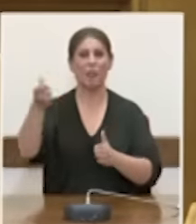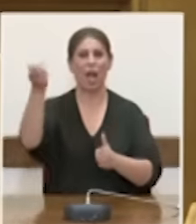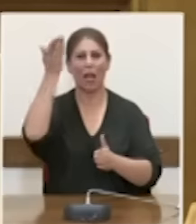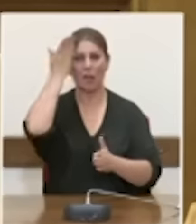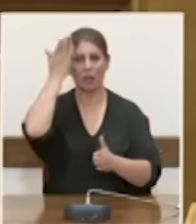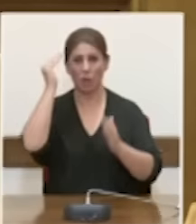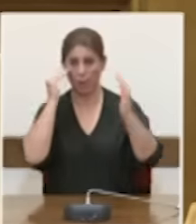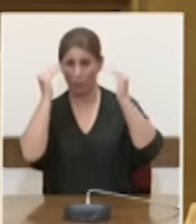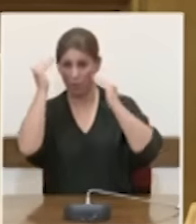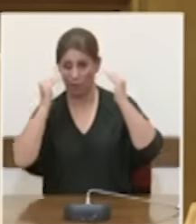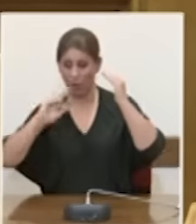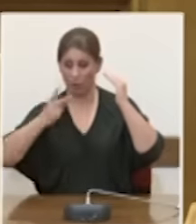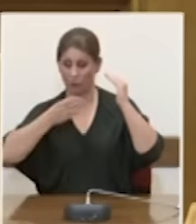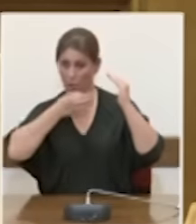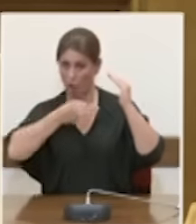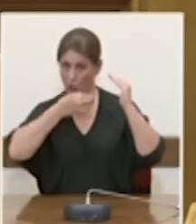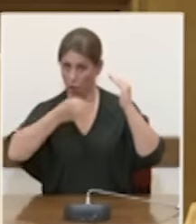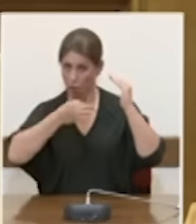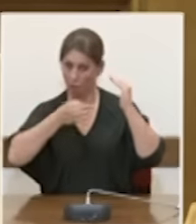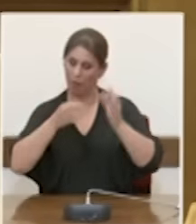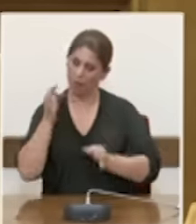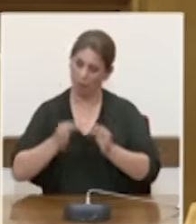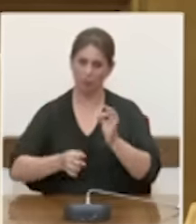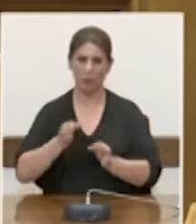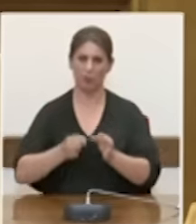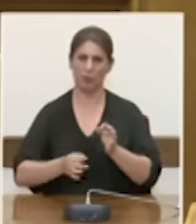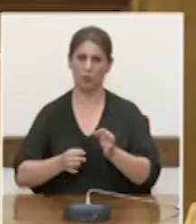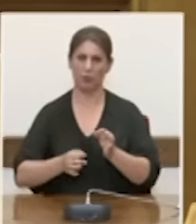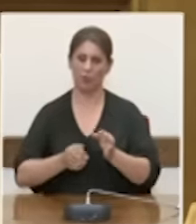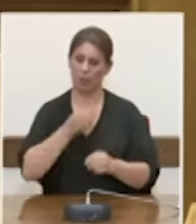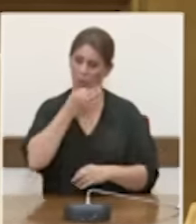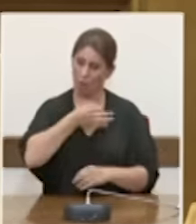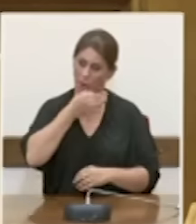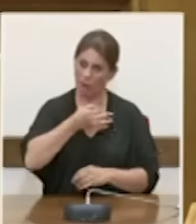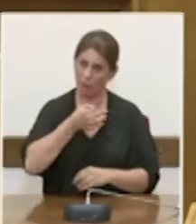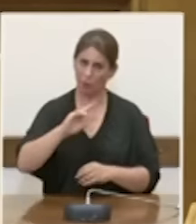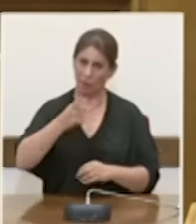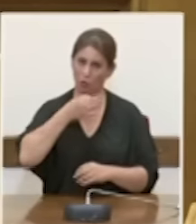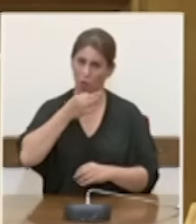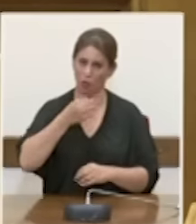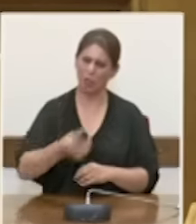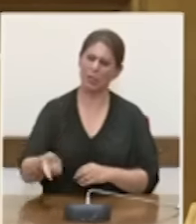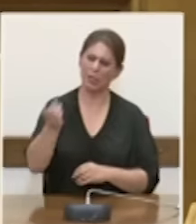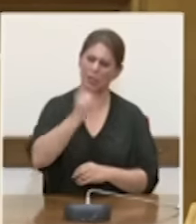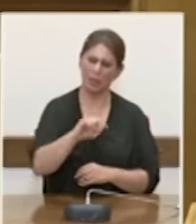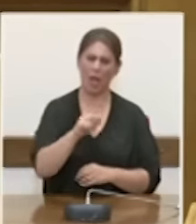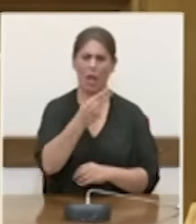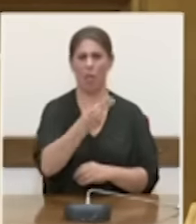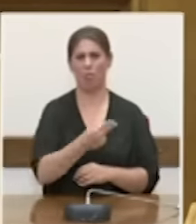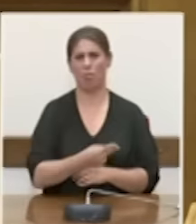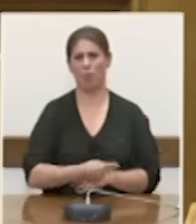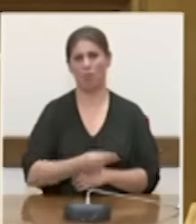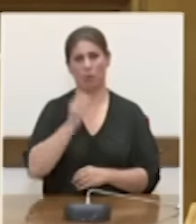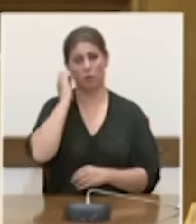Επιφυλασσόμαστε στη δευτερολογία να συζητήσουμε, να τοποθετηθούμε και για μια σειρά ακόμα